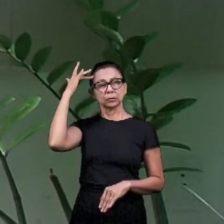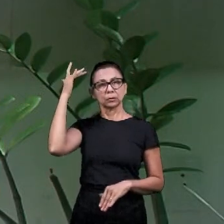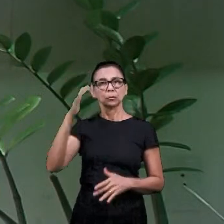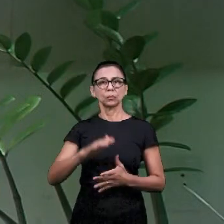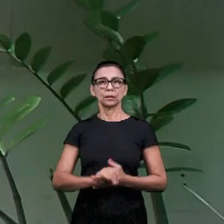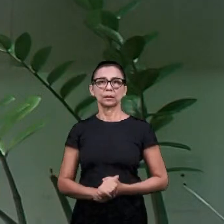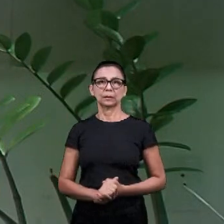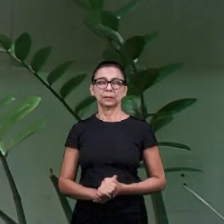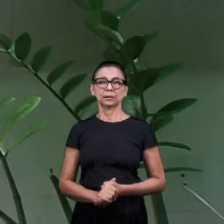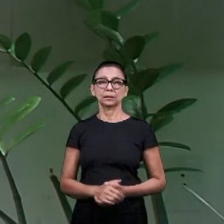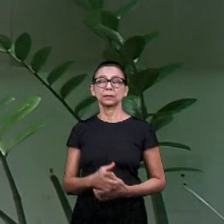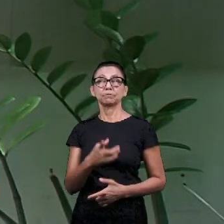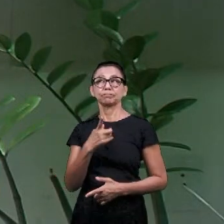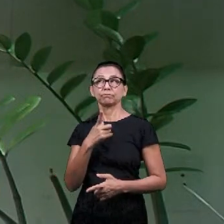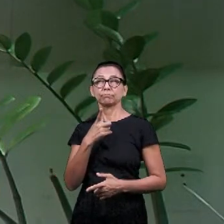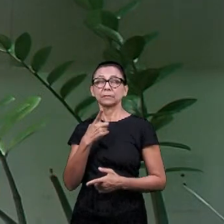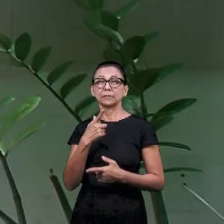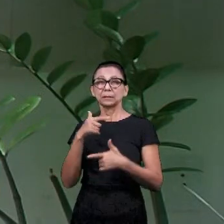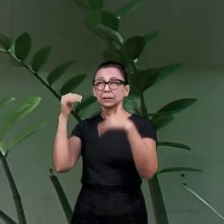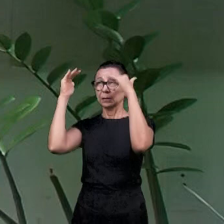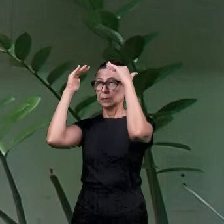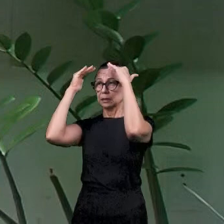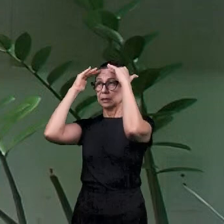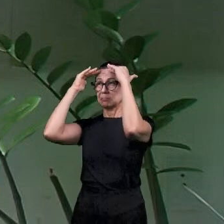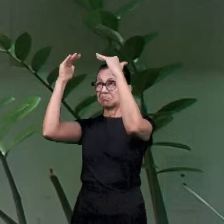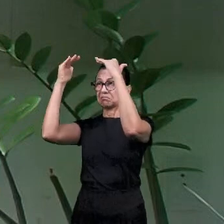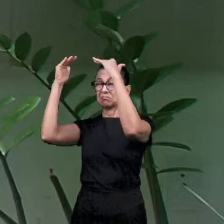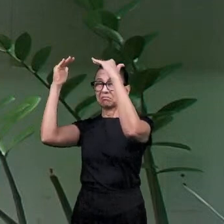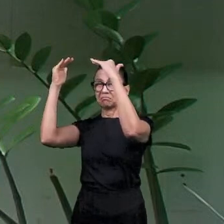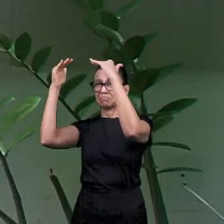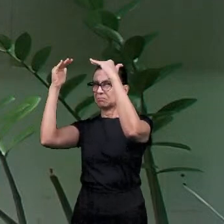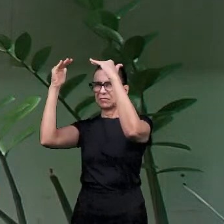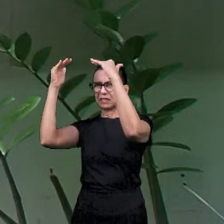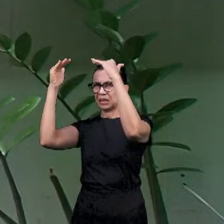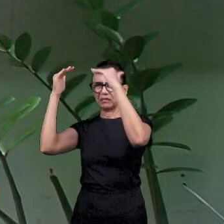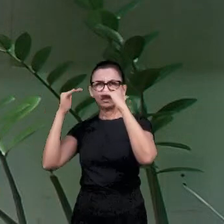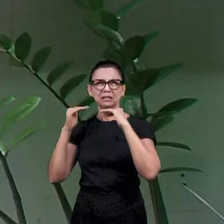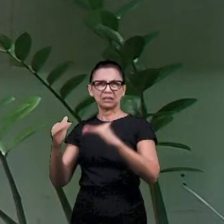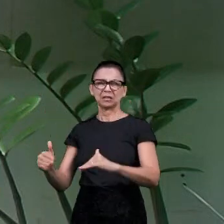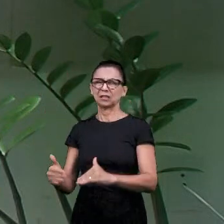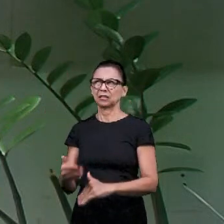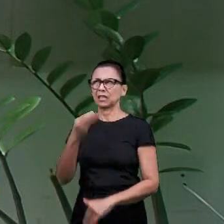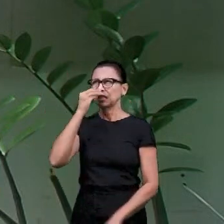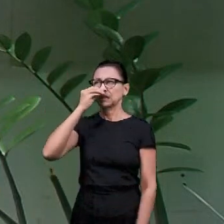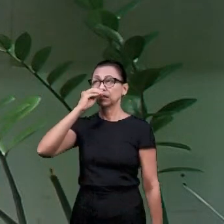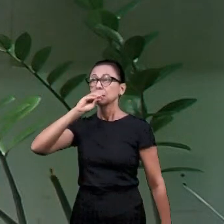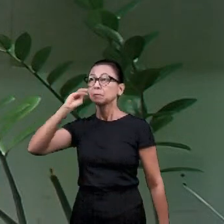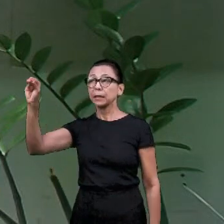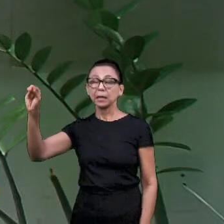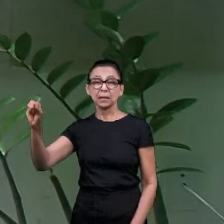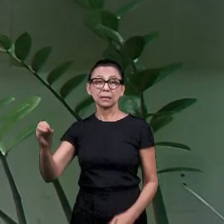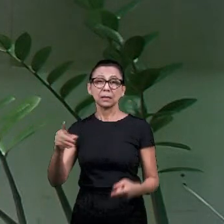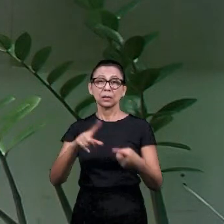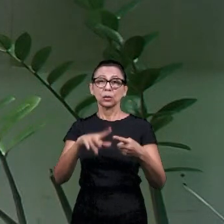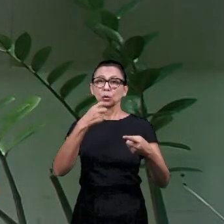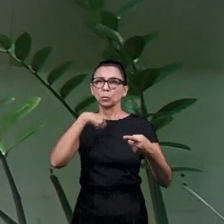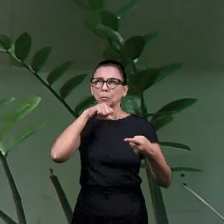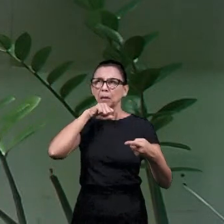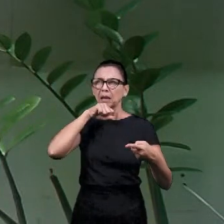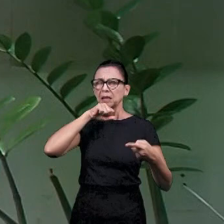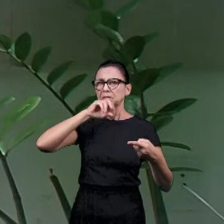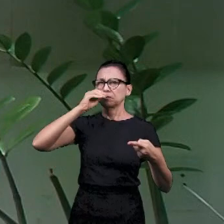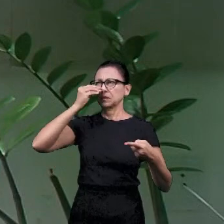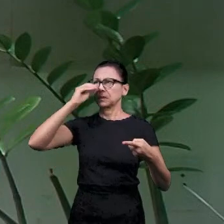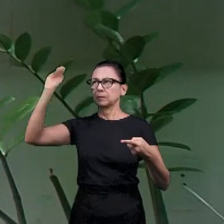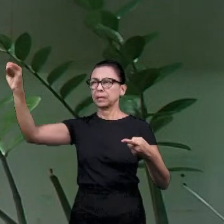il se met à la place du Père. Il n'a pas besoin du Père. Il n'a pas besoin de l'action du Fils. Donc, je suis riche. Je